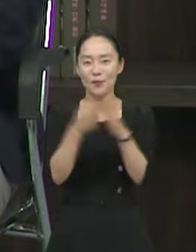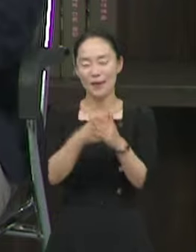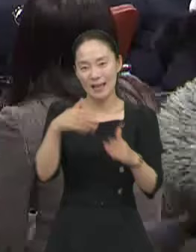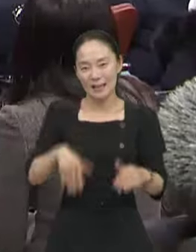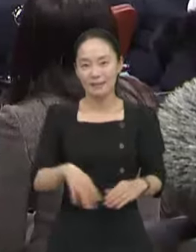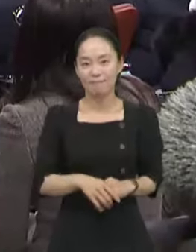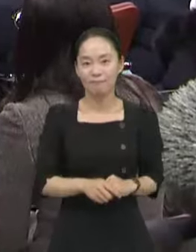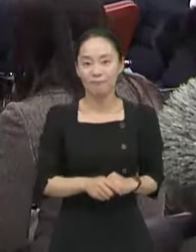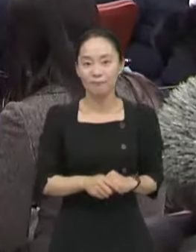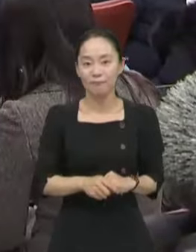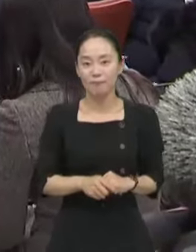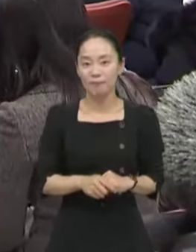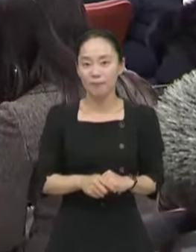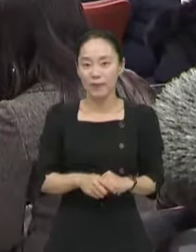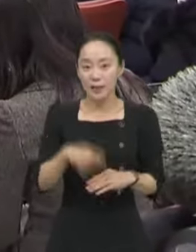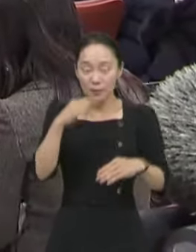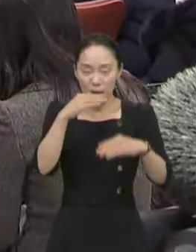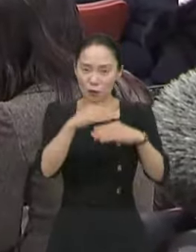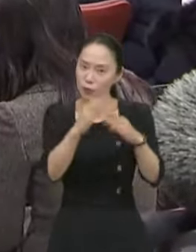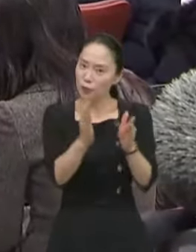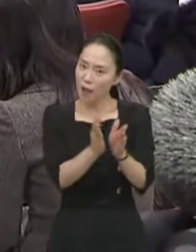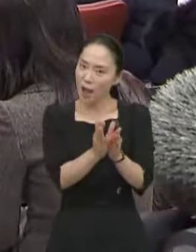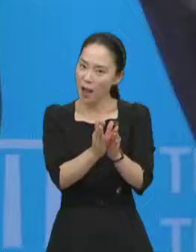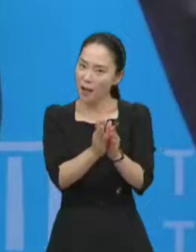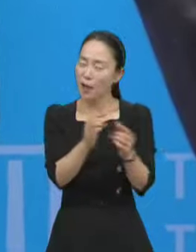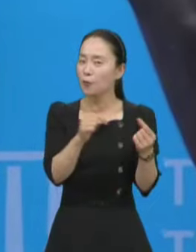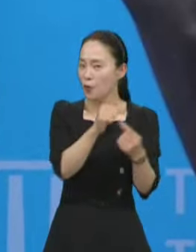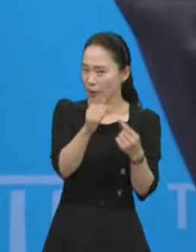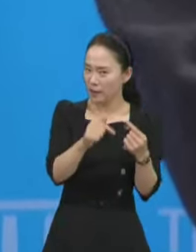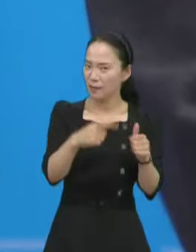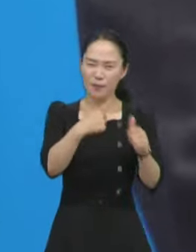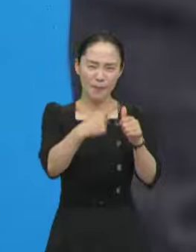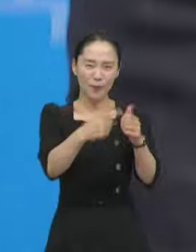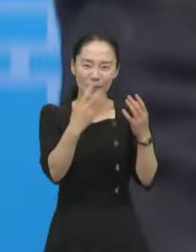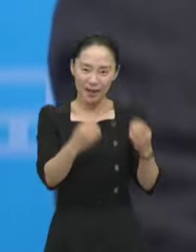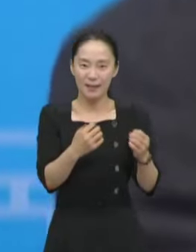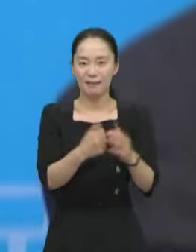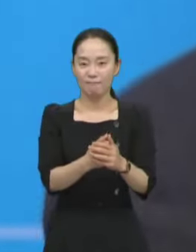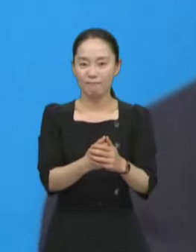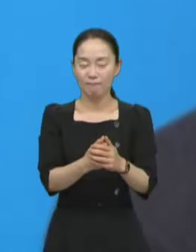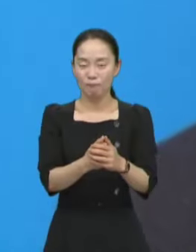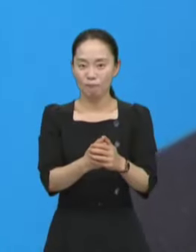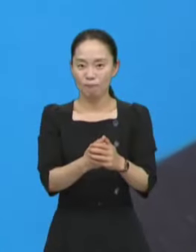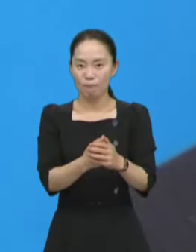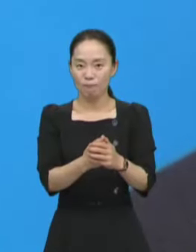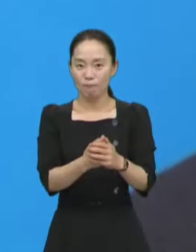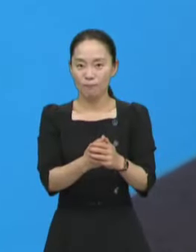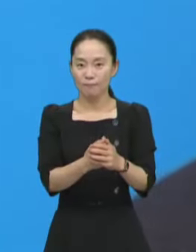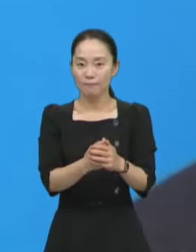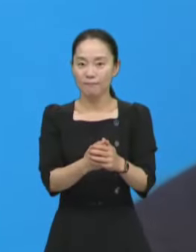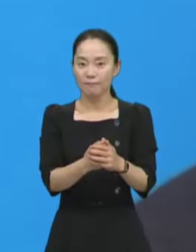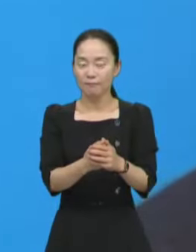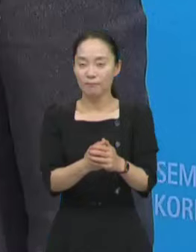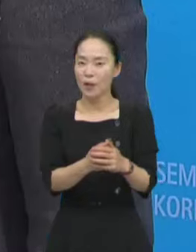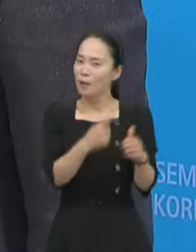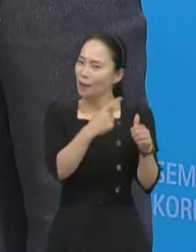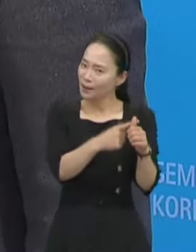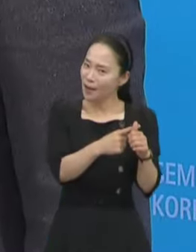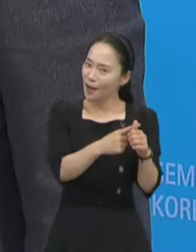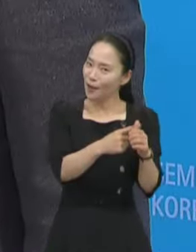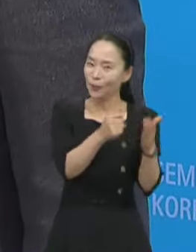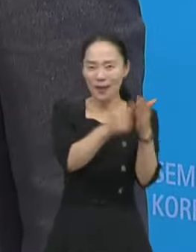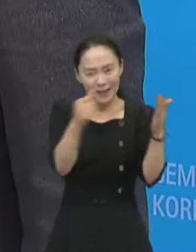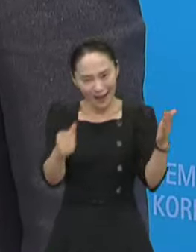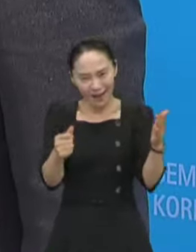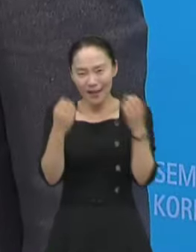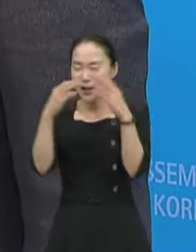않았고요. 제가 민주당의 당 운영에 대해서 비판도 많이 했고 또 그렇게 하다가 또 탈당하고